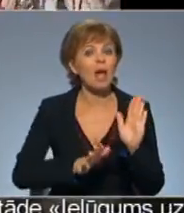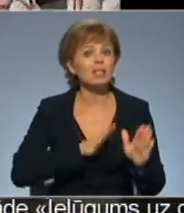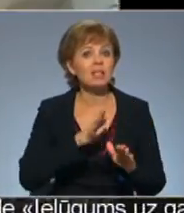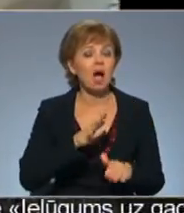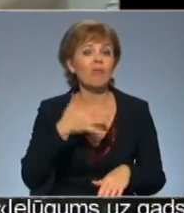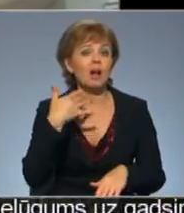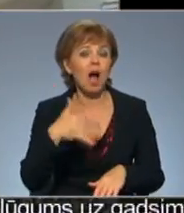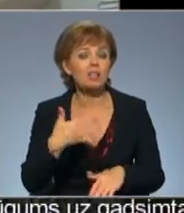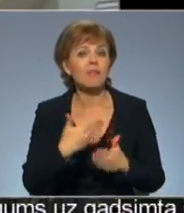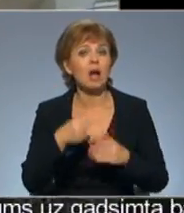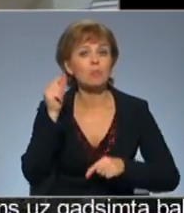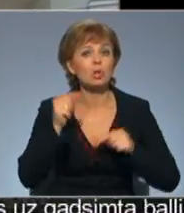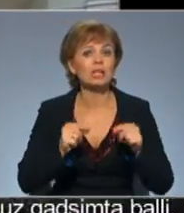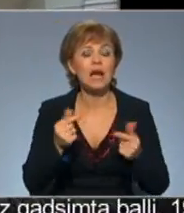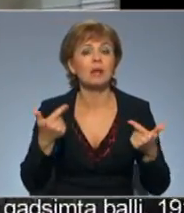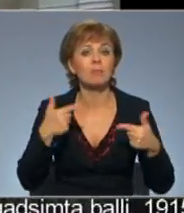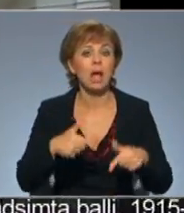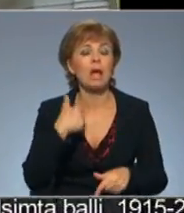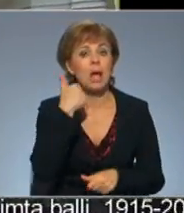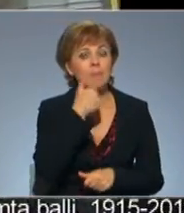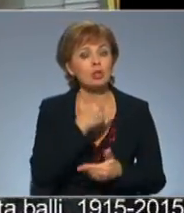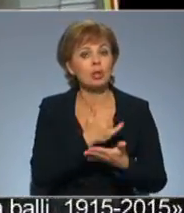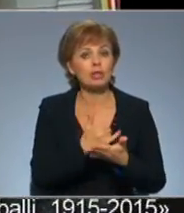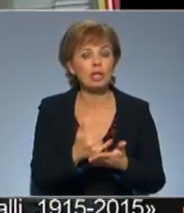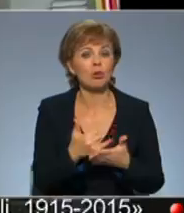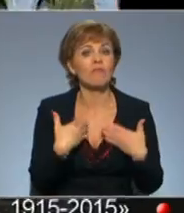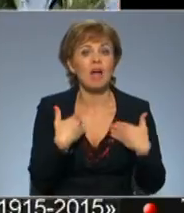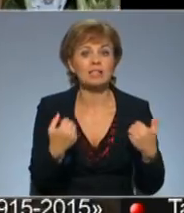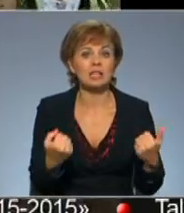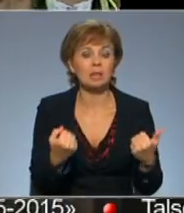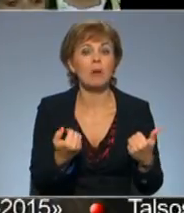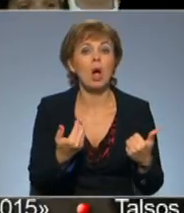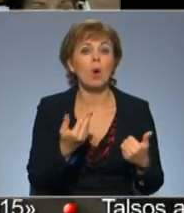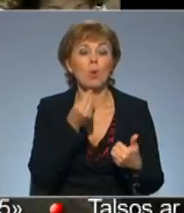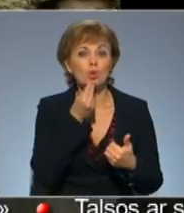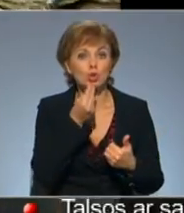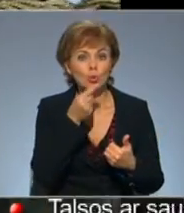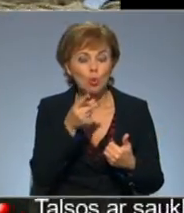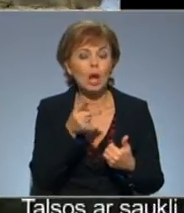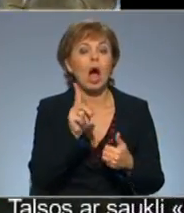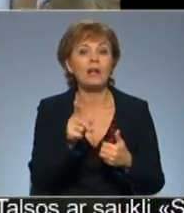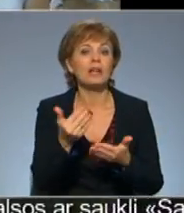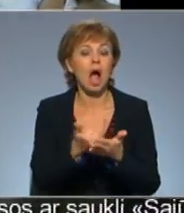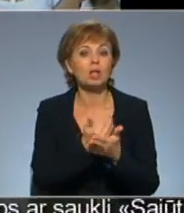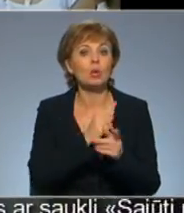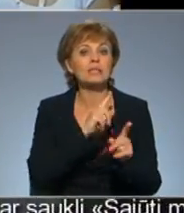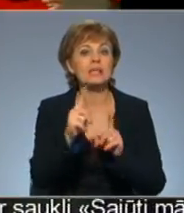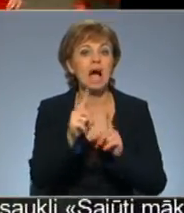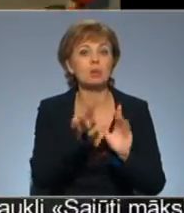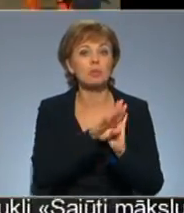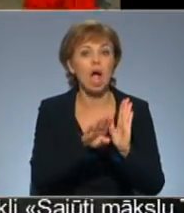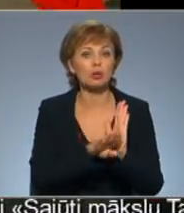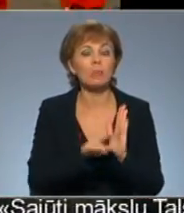gan lietainam laikam atgādināt par personīgo higienu un veselīgu uzturu. Tāpat jāatkārto satiksmes notiekumu un jāatgādina par